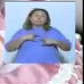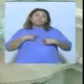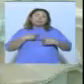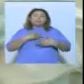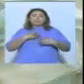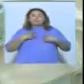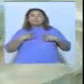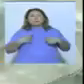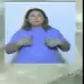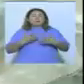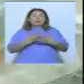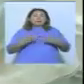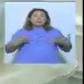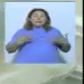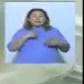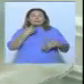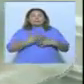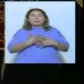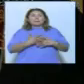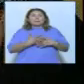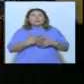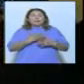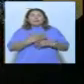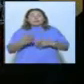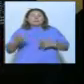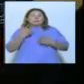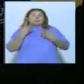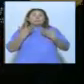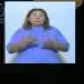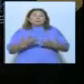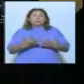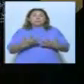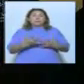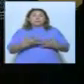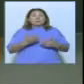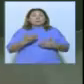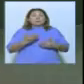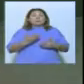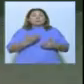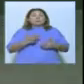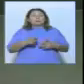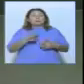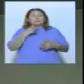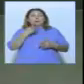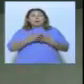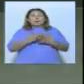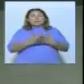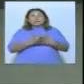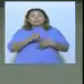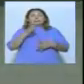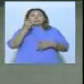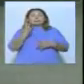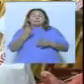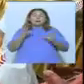Алдымен қатысушылар жайылған дастарханнан дәм татты. Кейін осыдан бірнеше ғасыр бұрын тұрмыста пайдаланған бұйымдар таныстырылды. Ұлттық